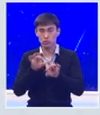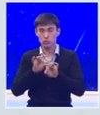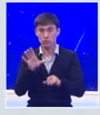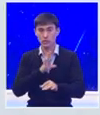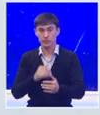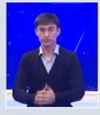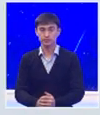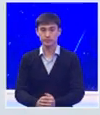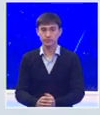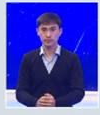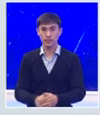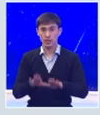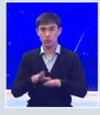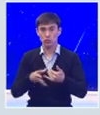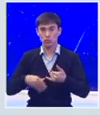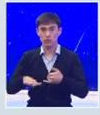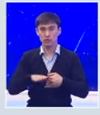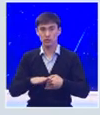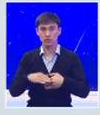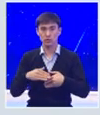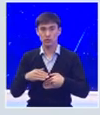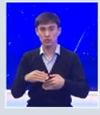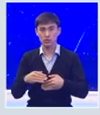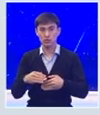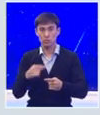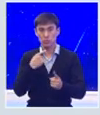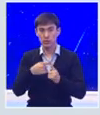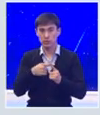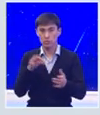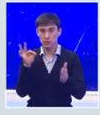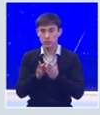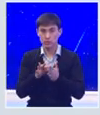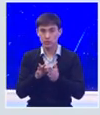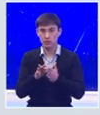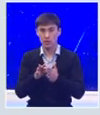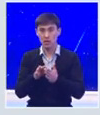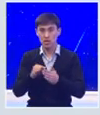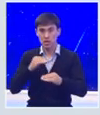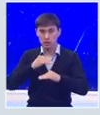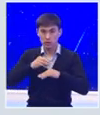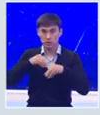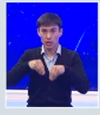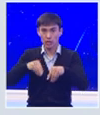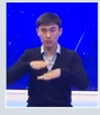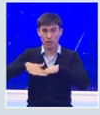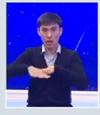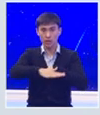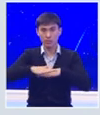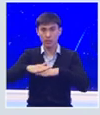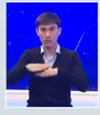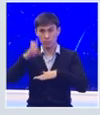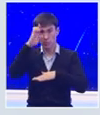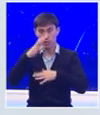Жер тұрғындарының мұқтажын қанағаттандыру мақсатында жайылымдық алқаптарды мемлекет мұқтажы үшін